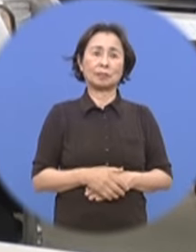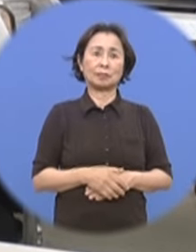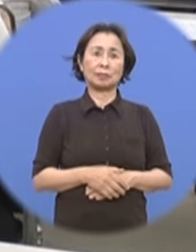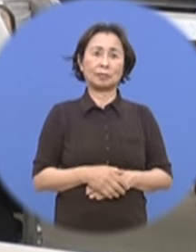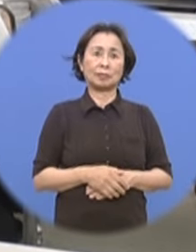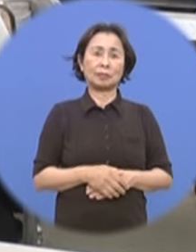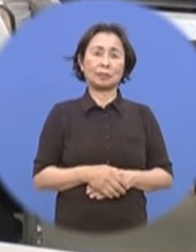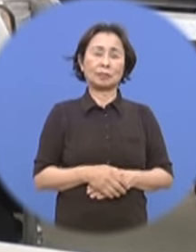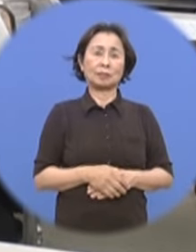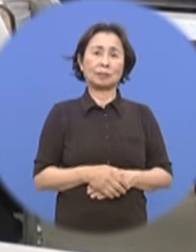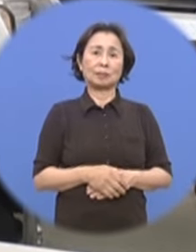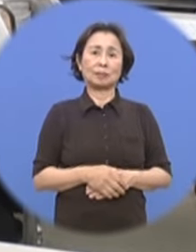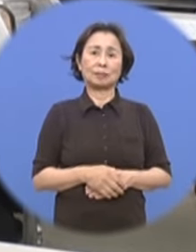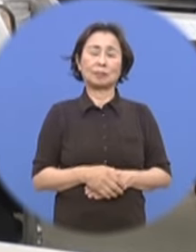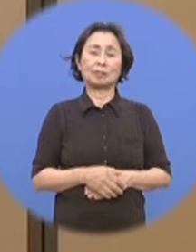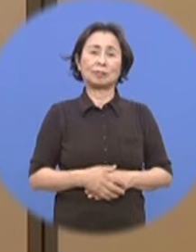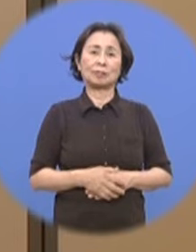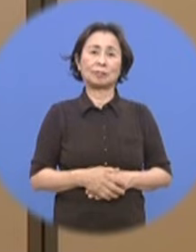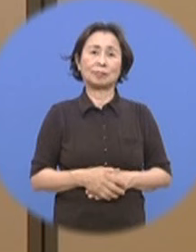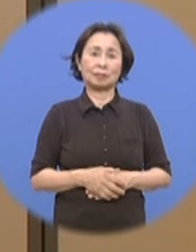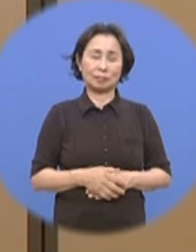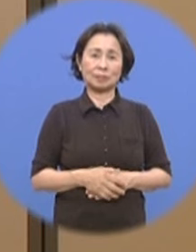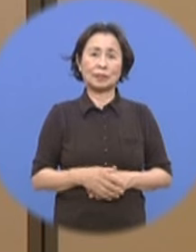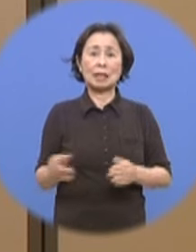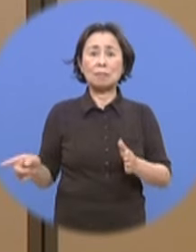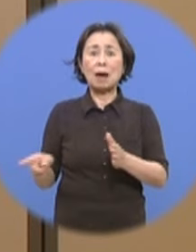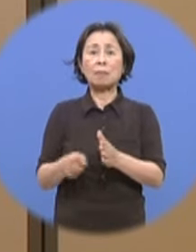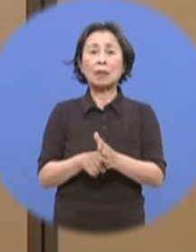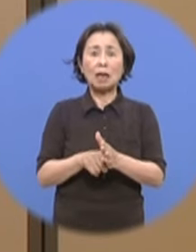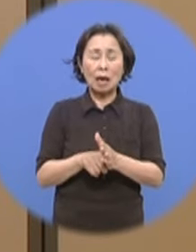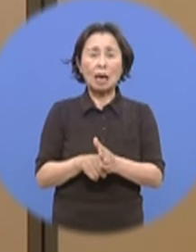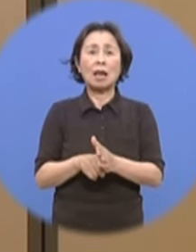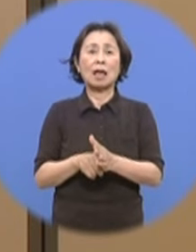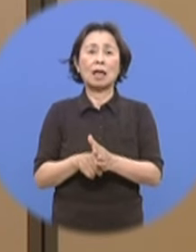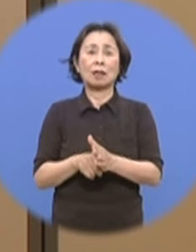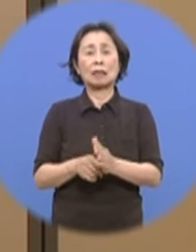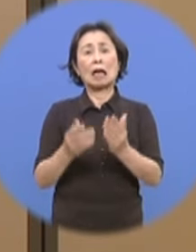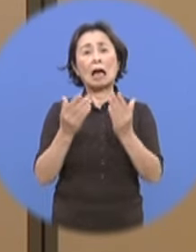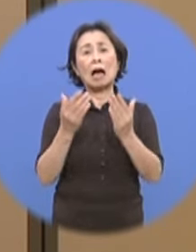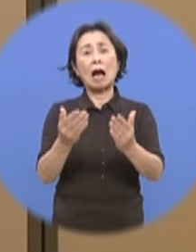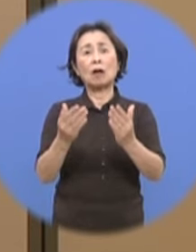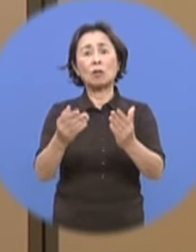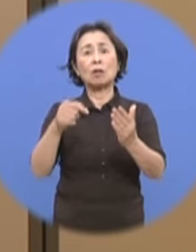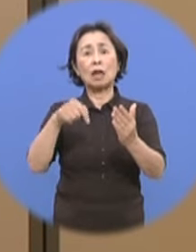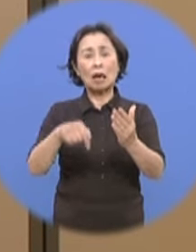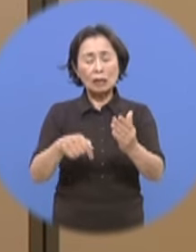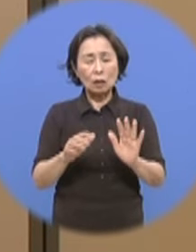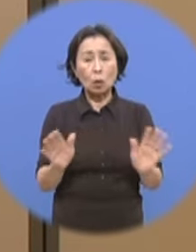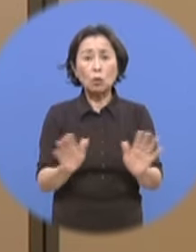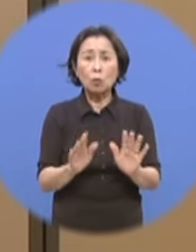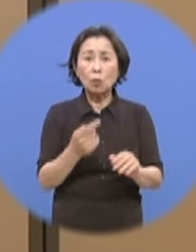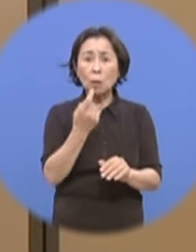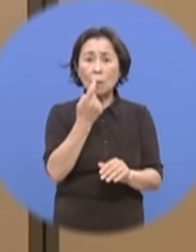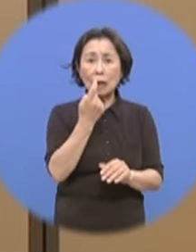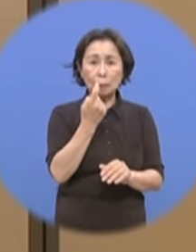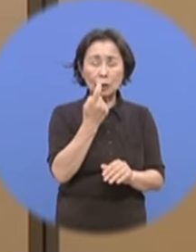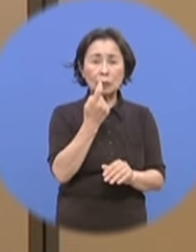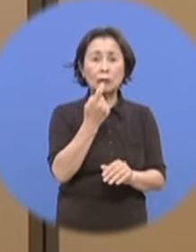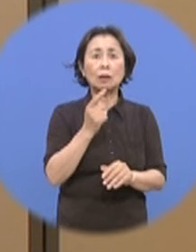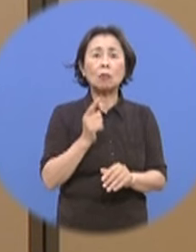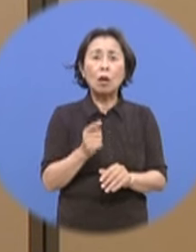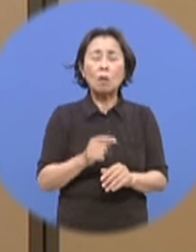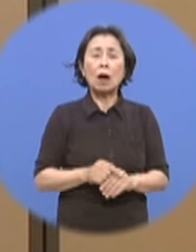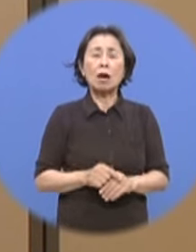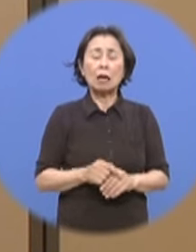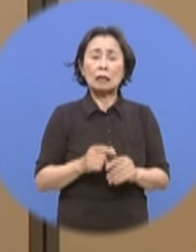たますこれまでえ学校での子供たちの学びというのはえ